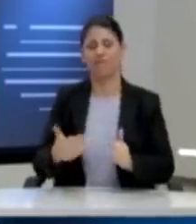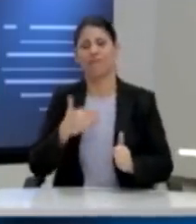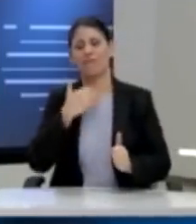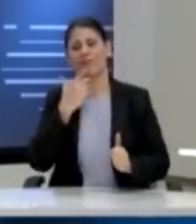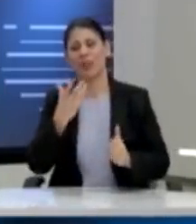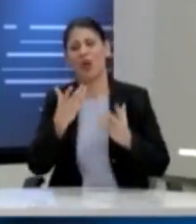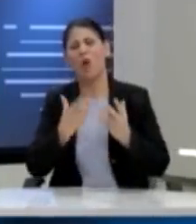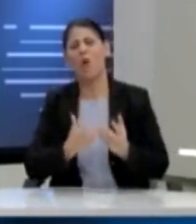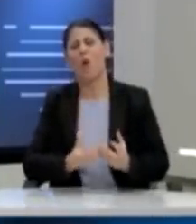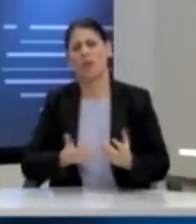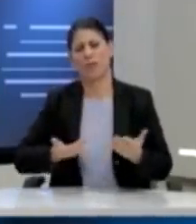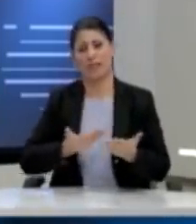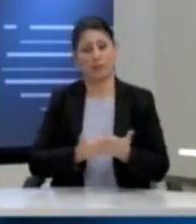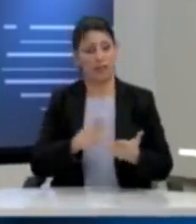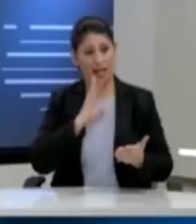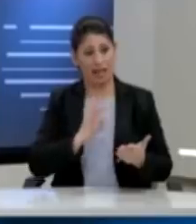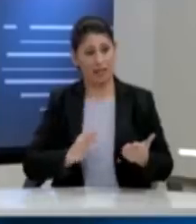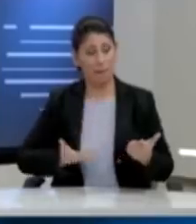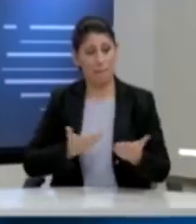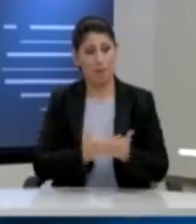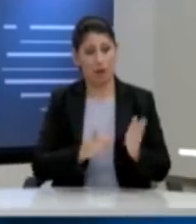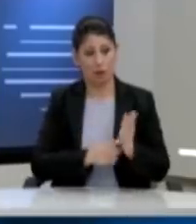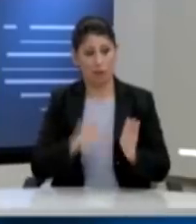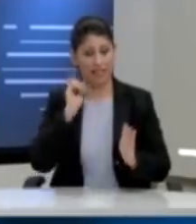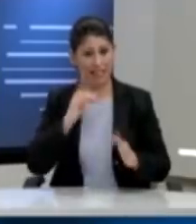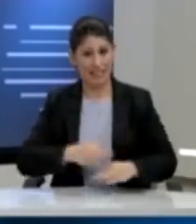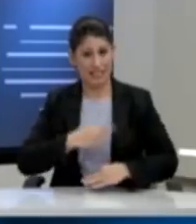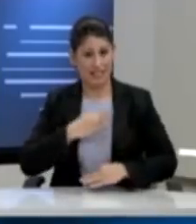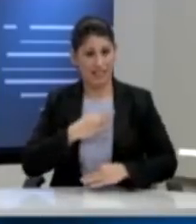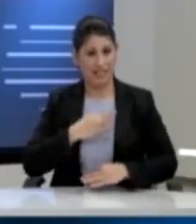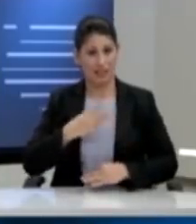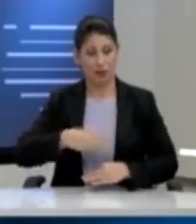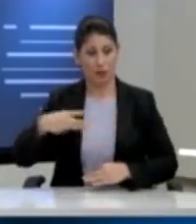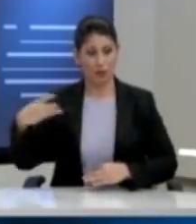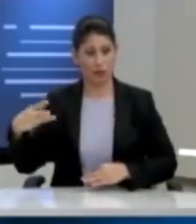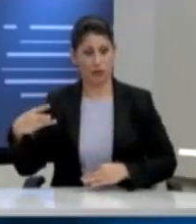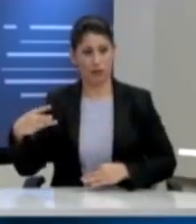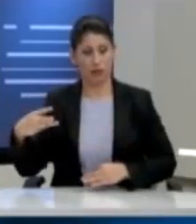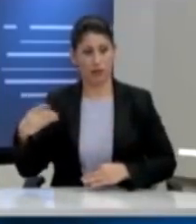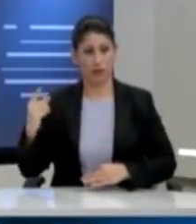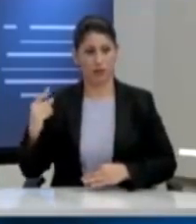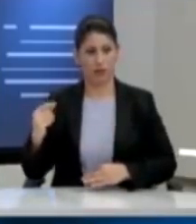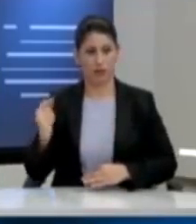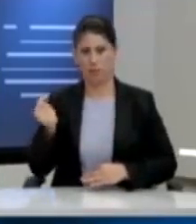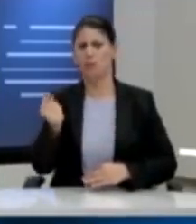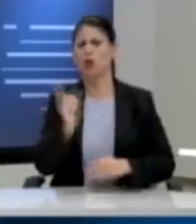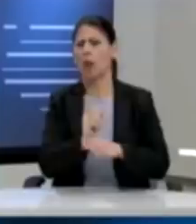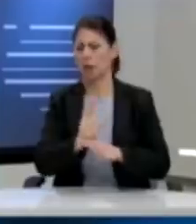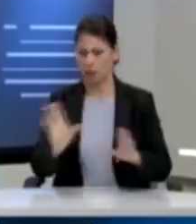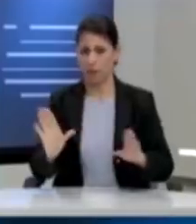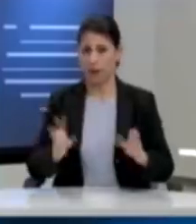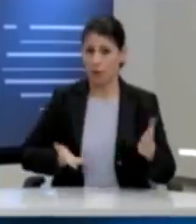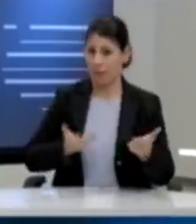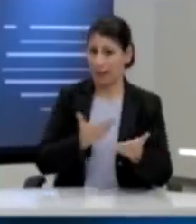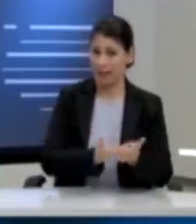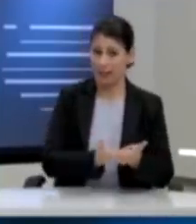όρημα αιτήματα. Αλήθεια, η πρόταση νόμου, κυρίες και κύριοι του ΣΥΡΙΖΑ, που είχαμε καταθέσει, τελειώνω ένα λεπτό, κύριε, μισό λεπτό, που